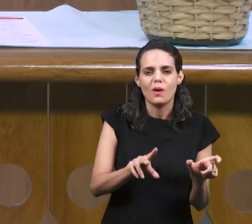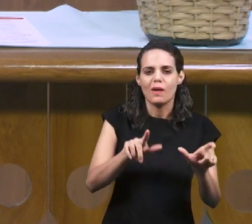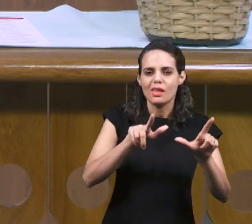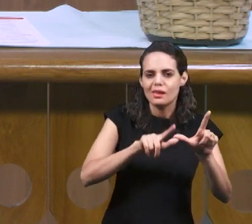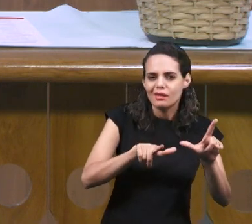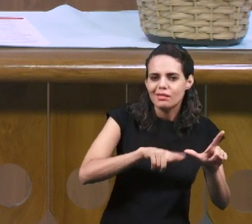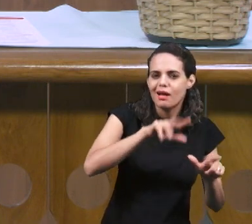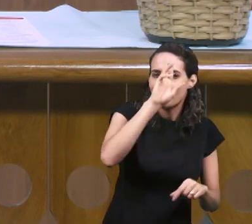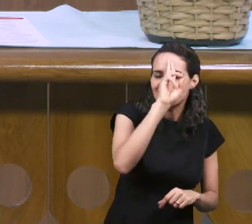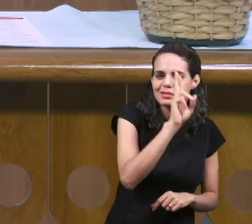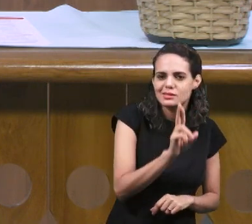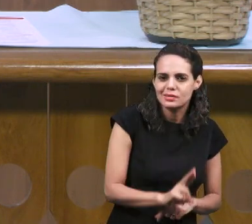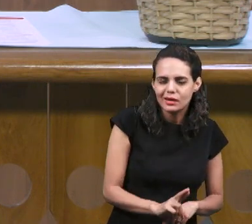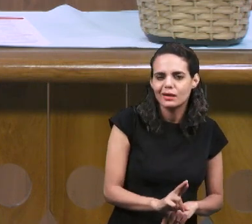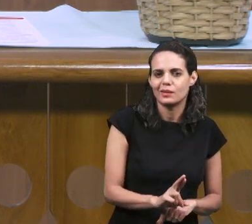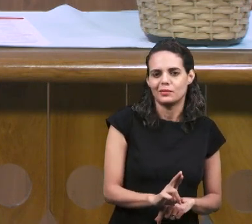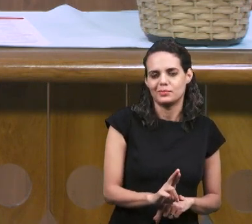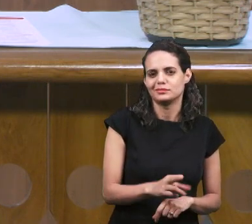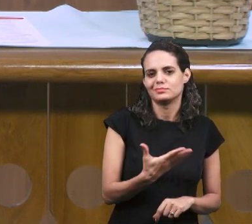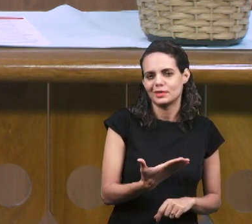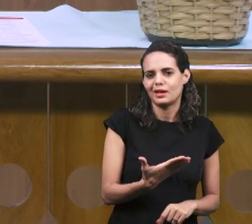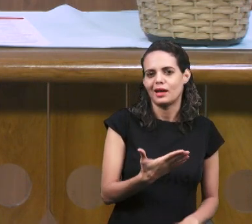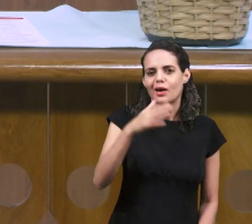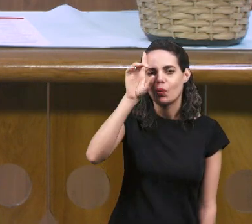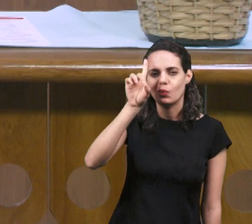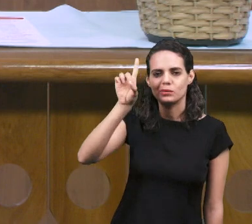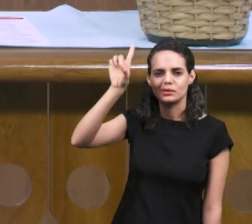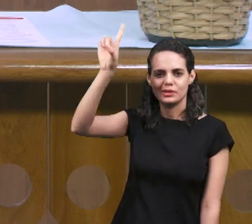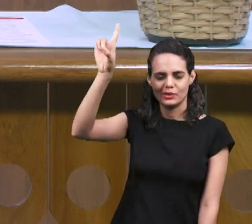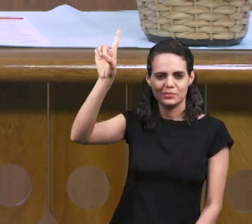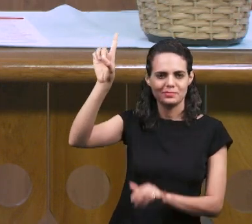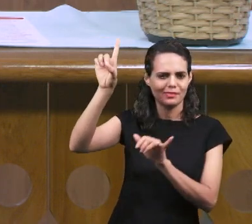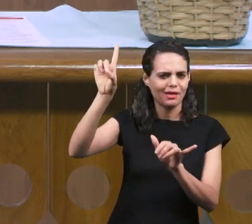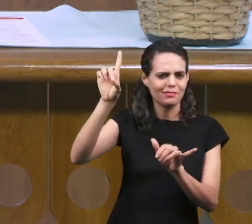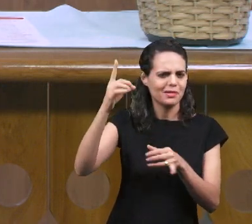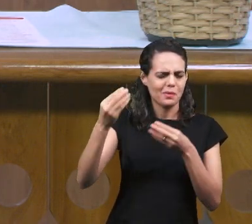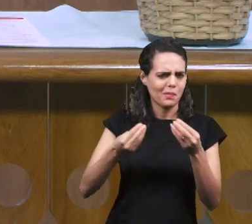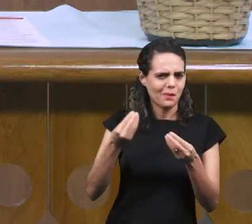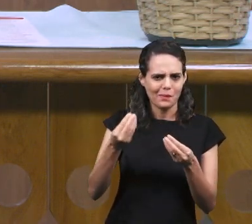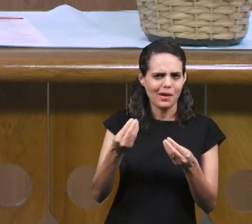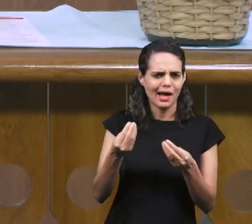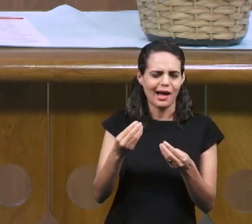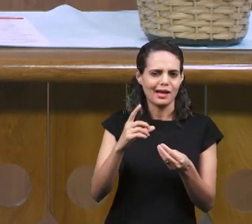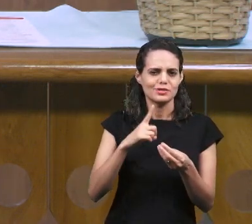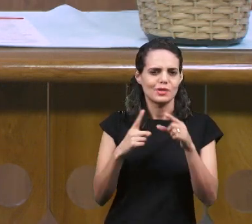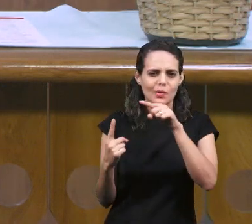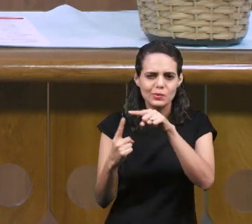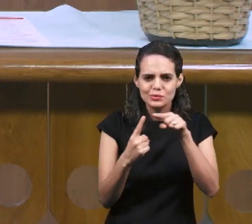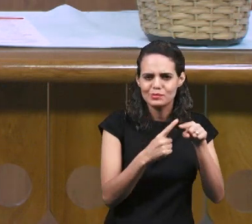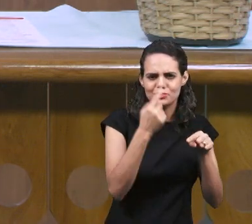révélait, nous pouvons dire, de certaines manifestations naturelles,